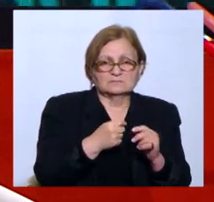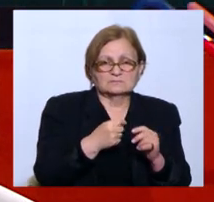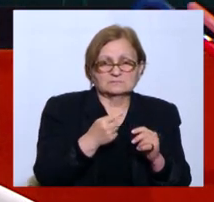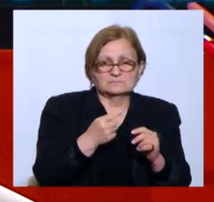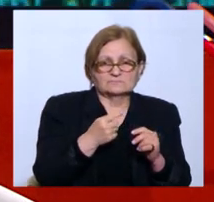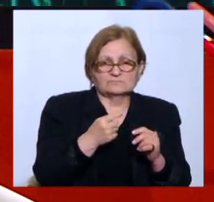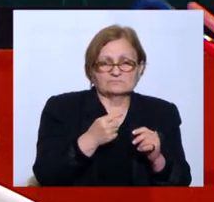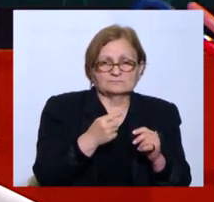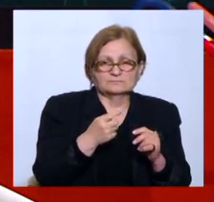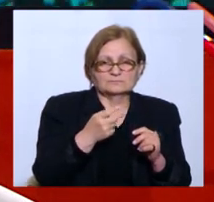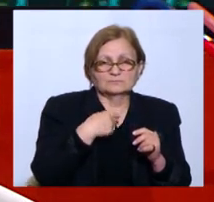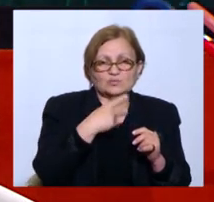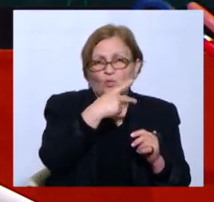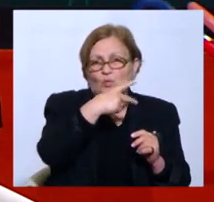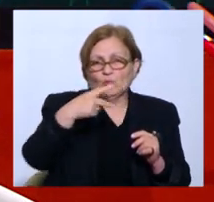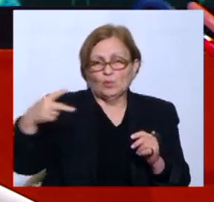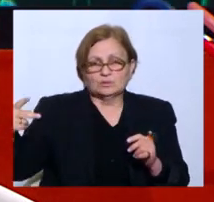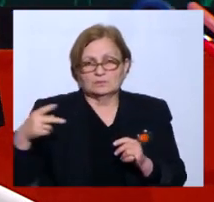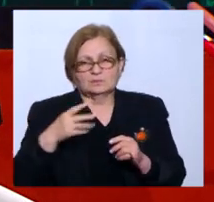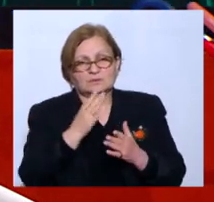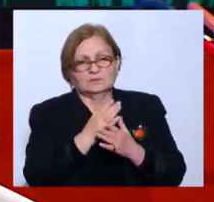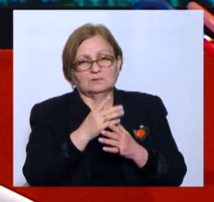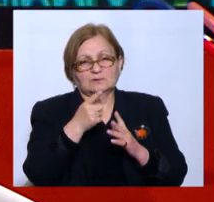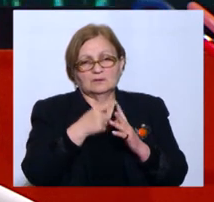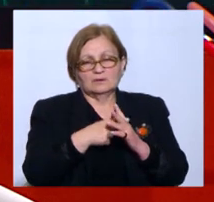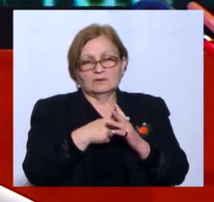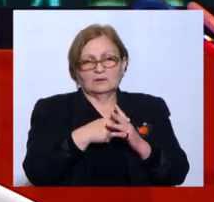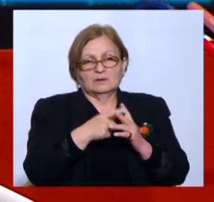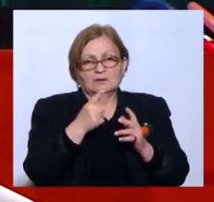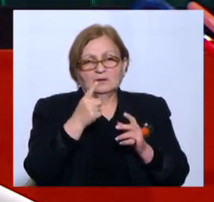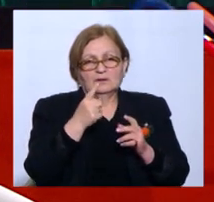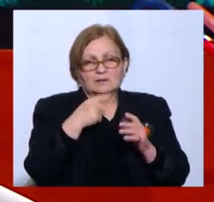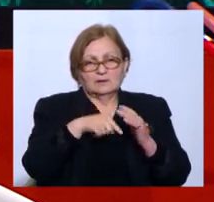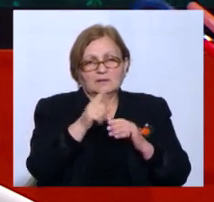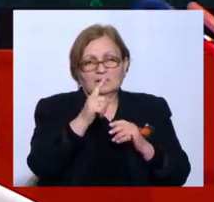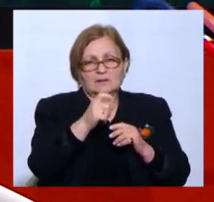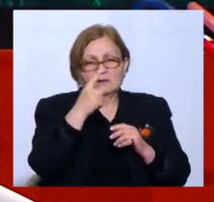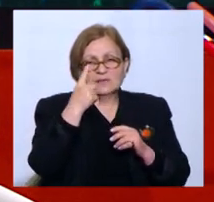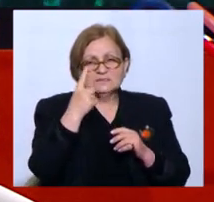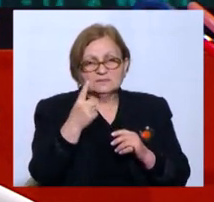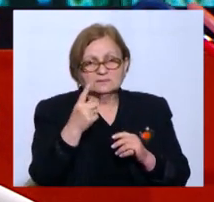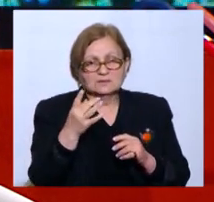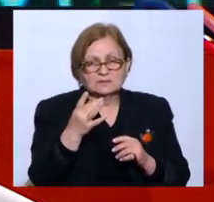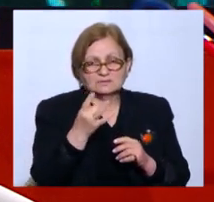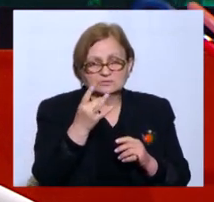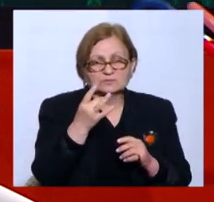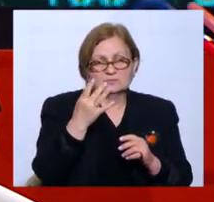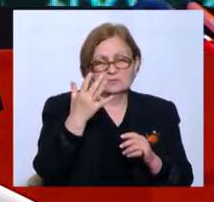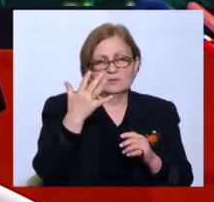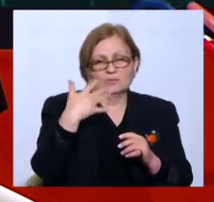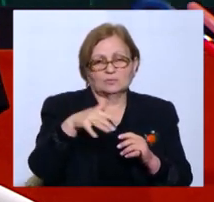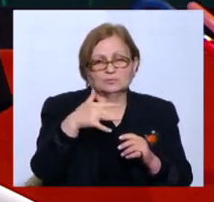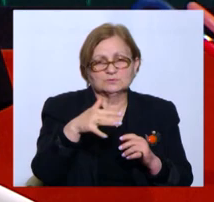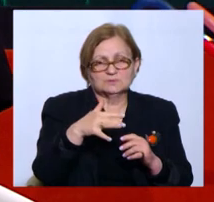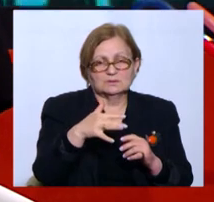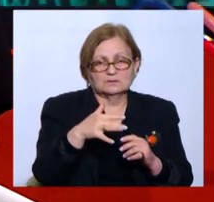ორჯერ ორი რიგი გვაქვს, ანუ ამის ნახევარი და გამოვიდა, რომ 101-ჯერ 50 და